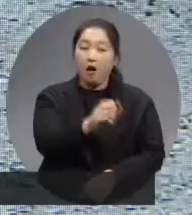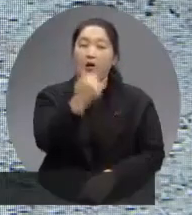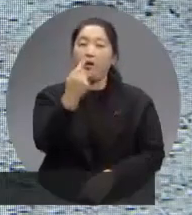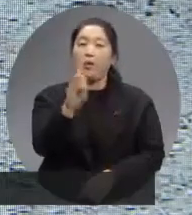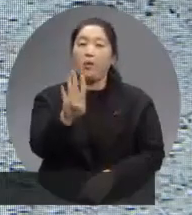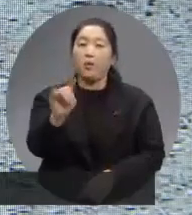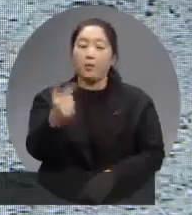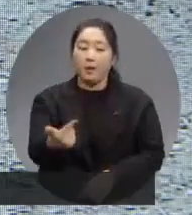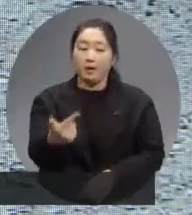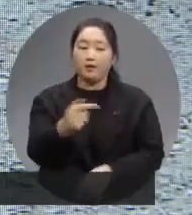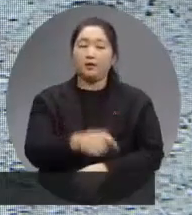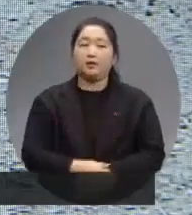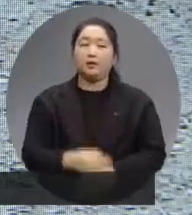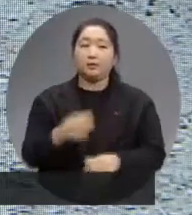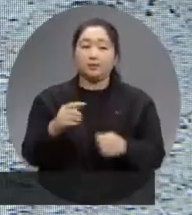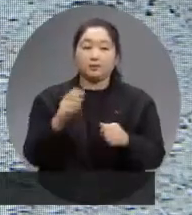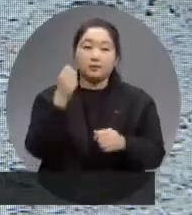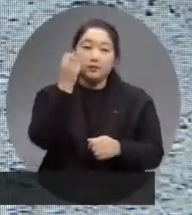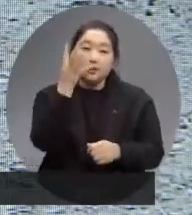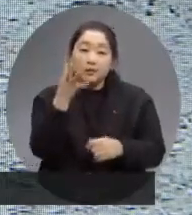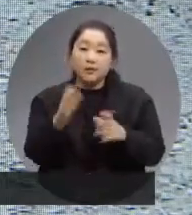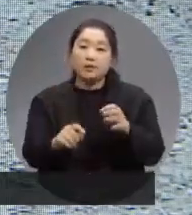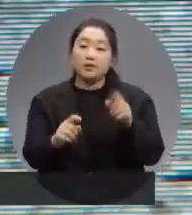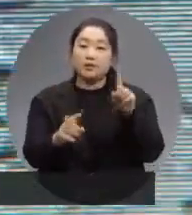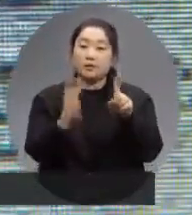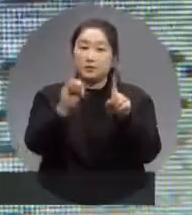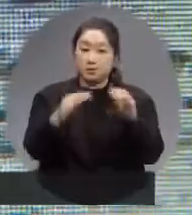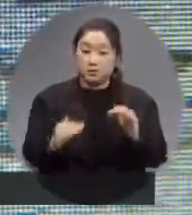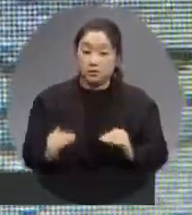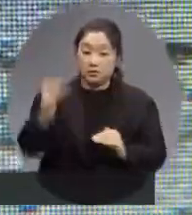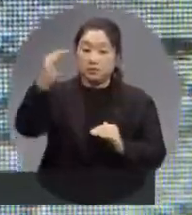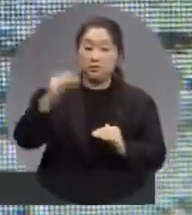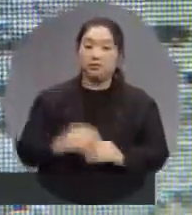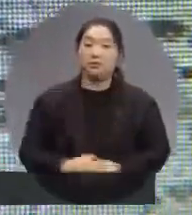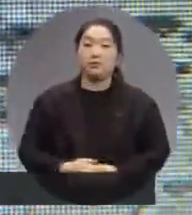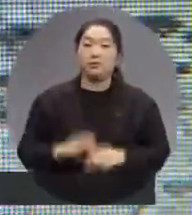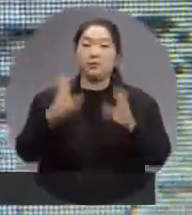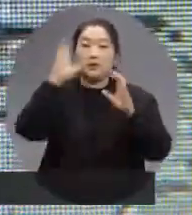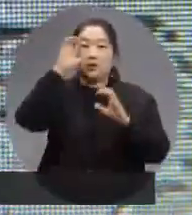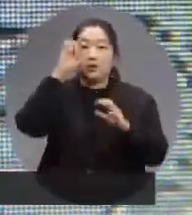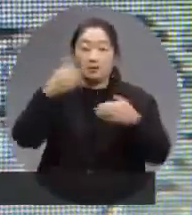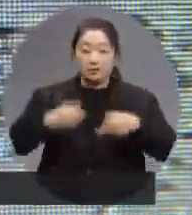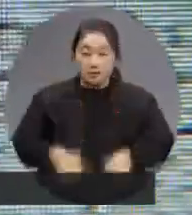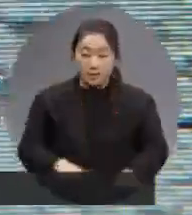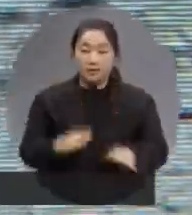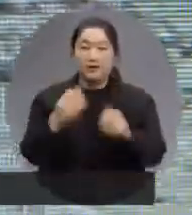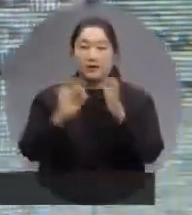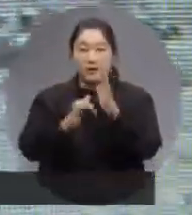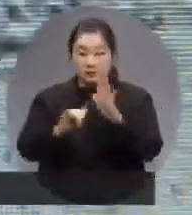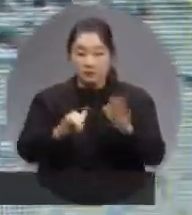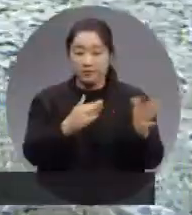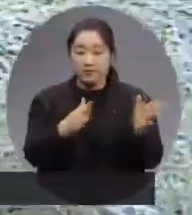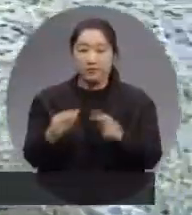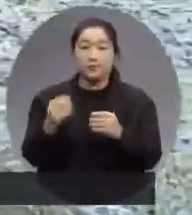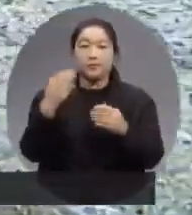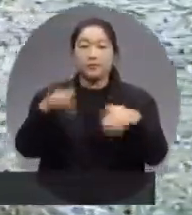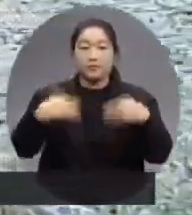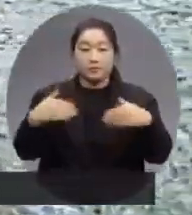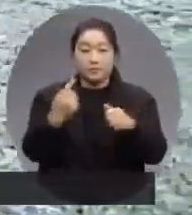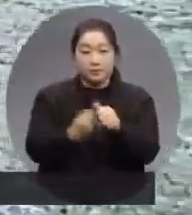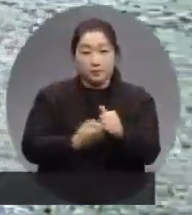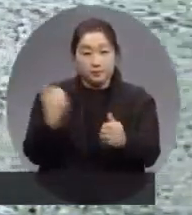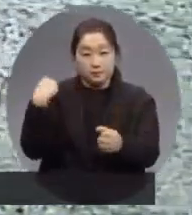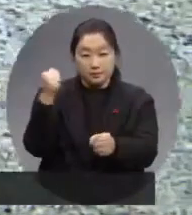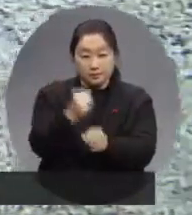1m 넘게 훌쩍 자랐습니다 알을 낳고 가족을 꾸려 가을쯤 자연으로 돌아갈 준비를 하고 있는데